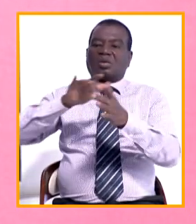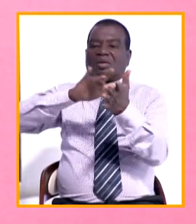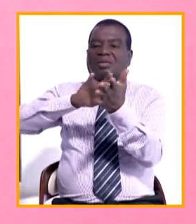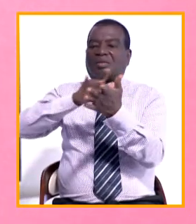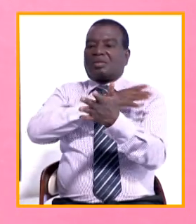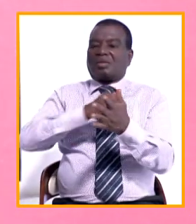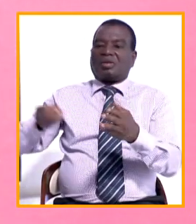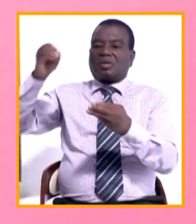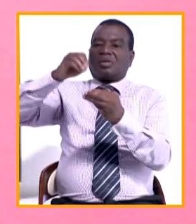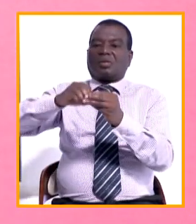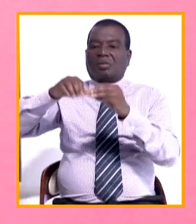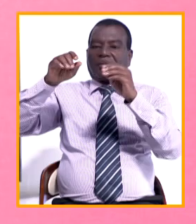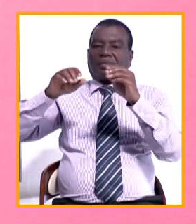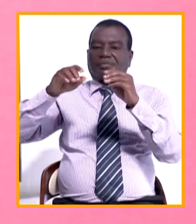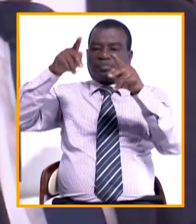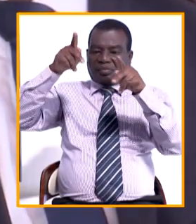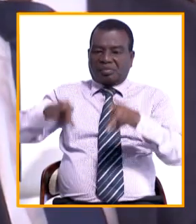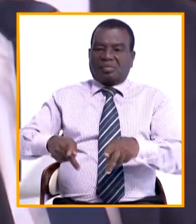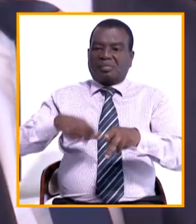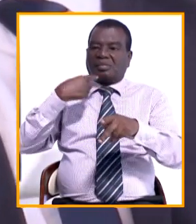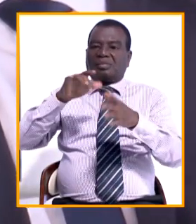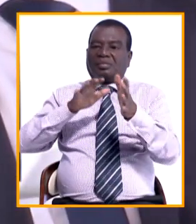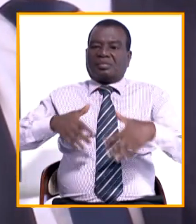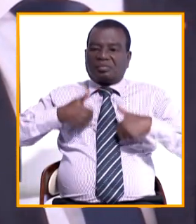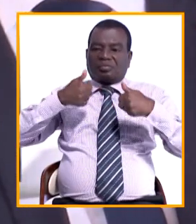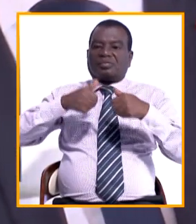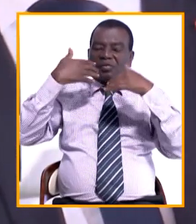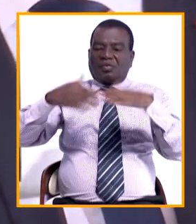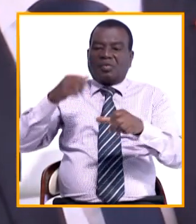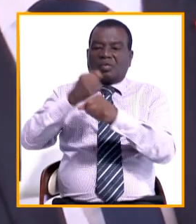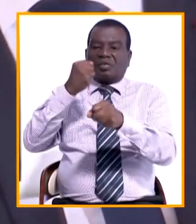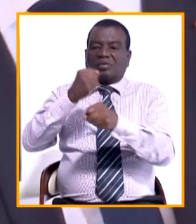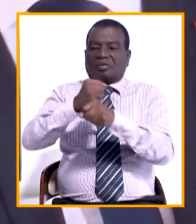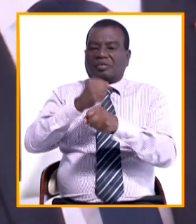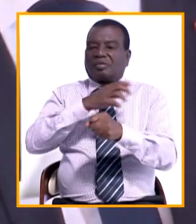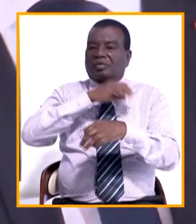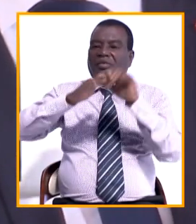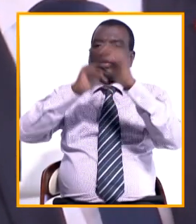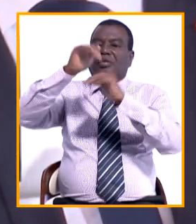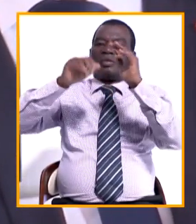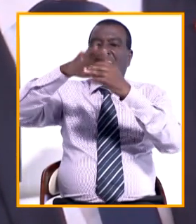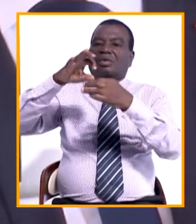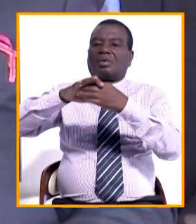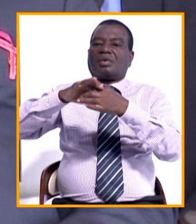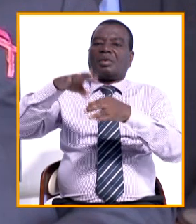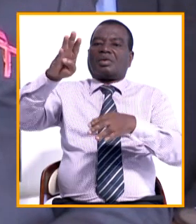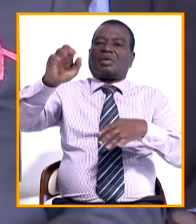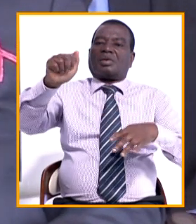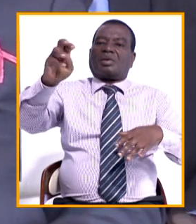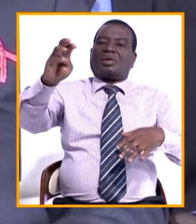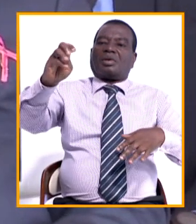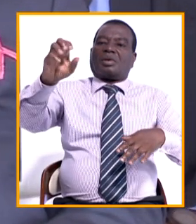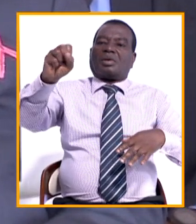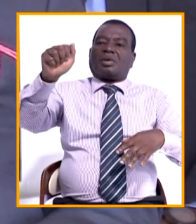les effectifs des ressources humaines en cancérologie, d'achever les travaux de construction du CNRAO de Grand Bassam et d'entamer